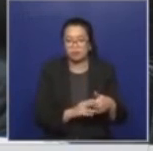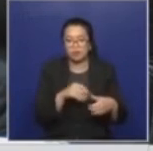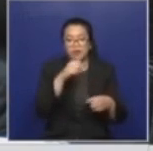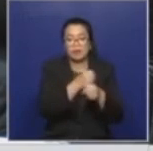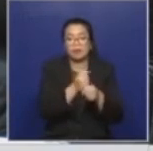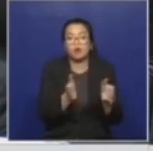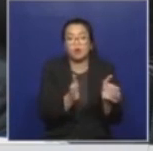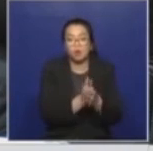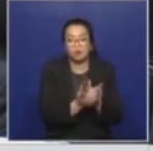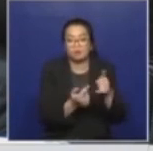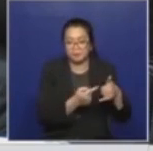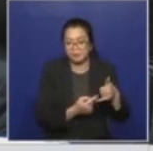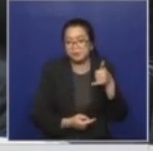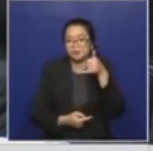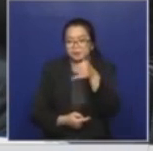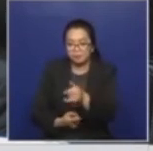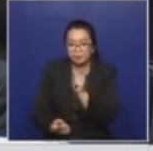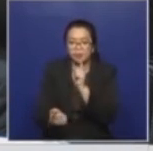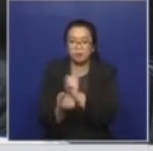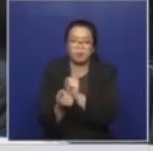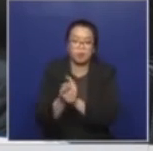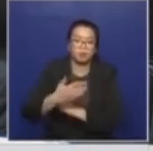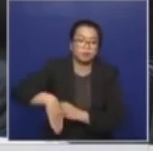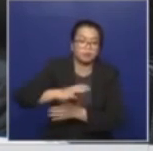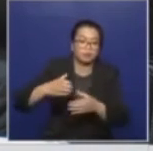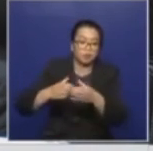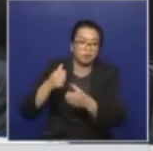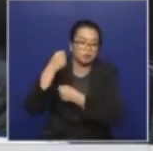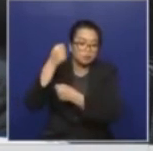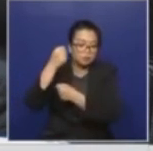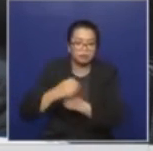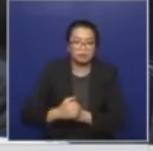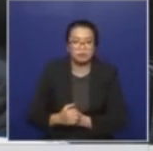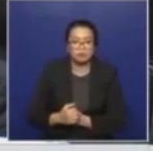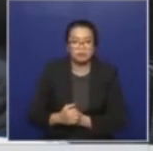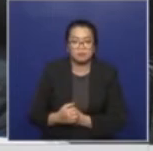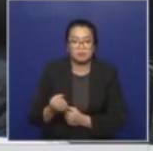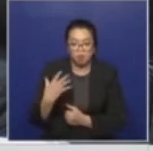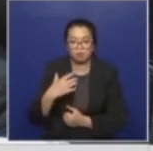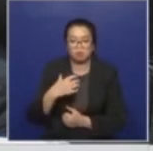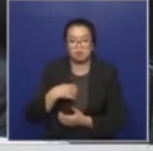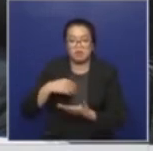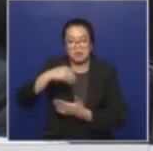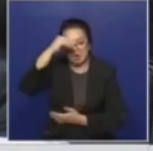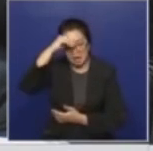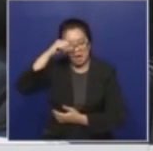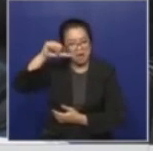ไปพบปะเด็กนักเรียนที่ใช้ชื่อตัวเองว่าเป็นนักเรียนเร็วที่อยากจะบอกกับรัฐมนตรีของเขา